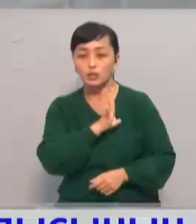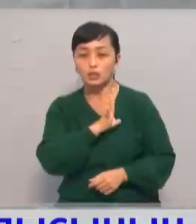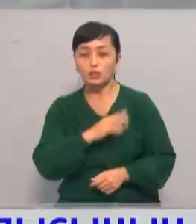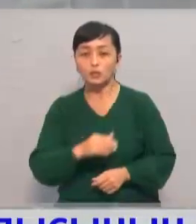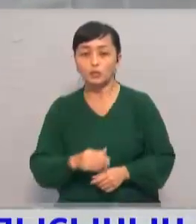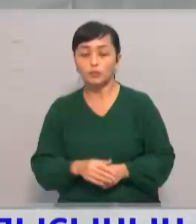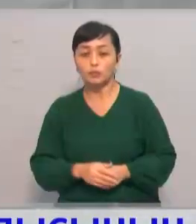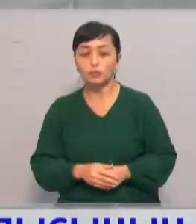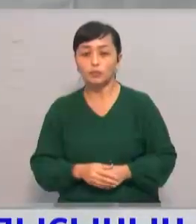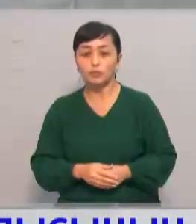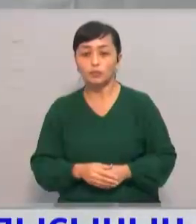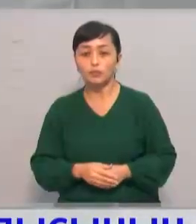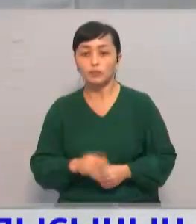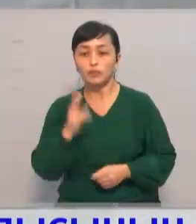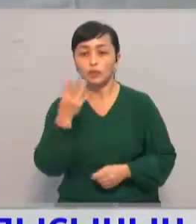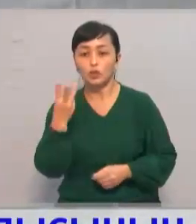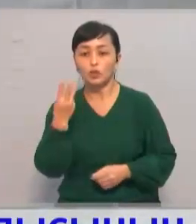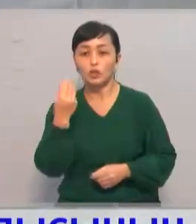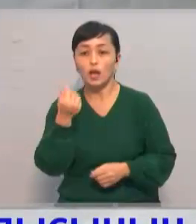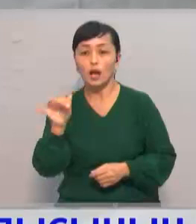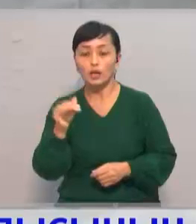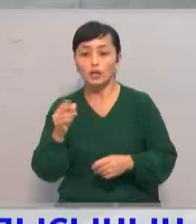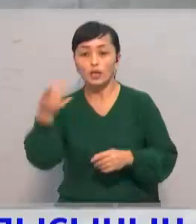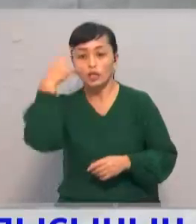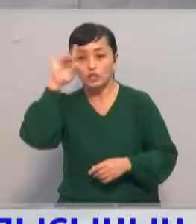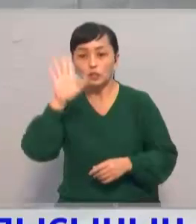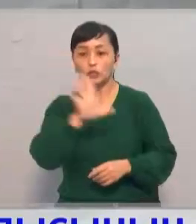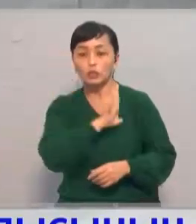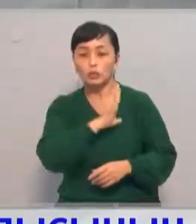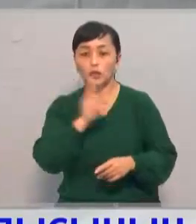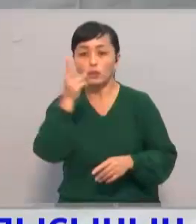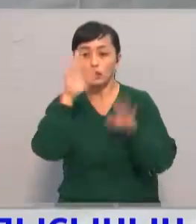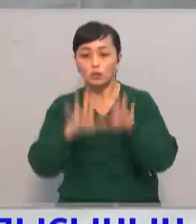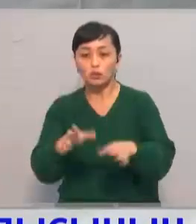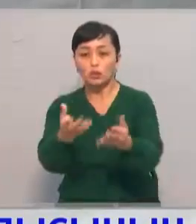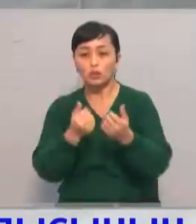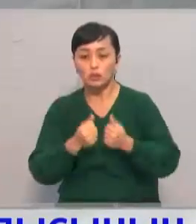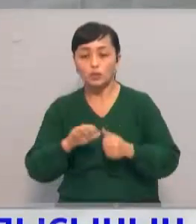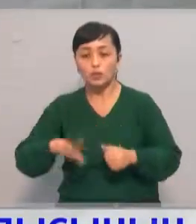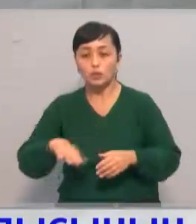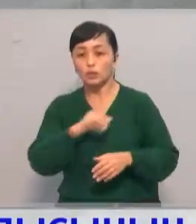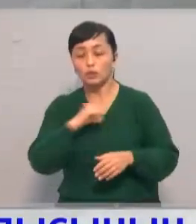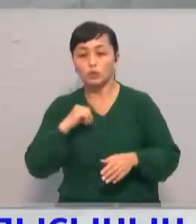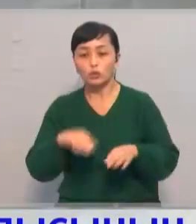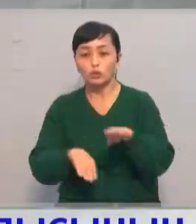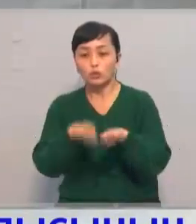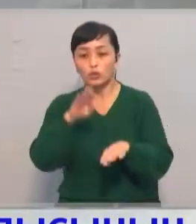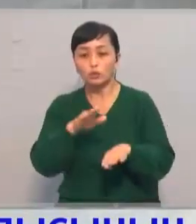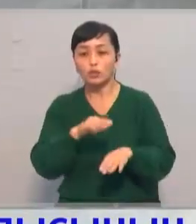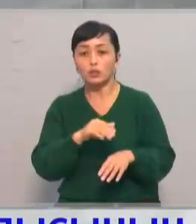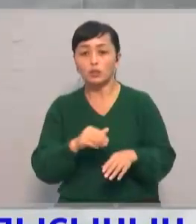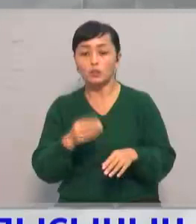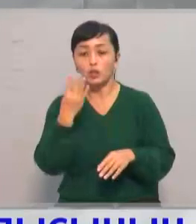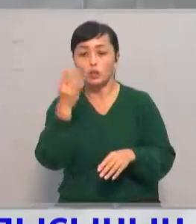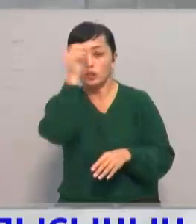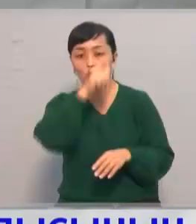бірінші қатысып жатқан кезде 2-3 айда біз чемпионатқа шығып, 2-ші орын алған болатынбыз. Содан кейін ары қарай өзіміз дамытып, өз-өзімізді осы 4